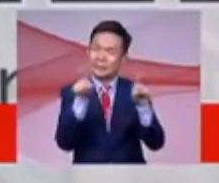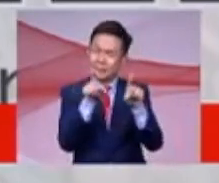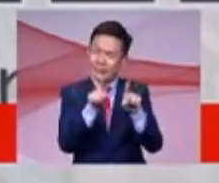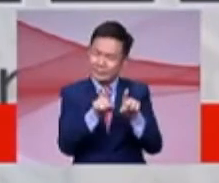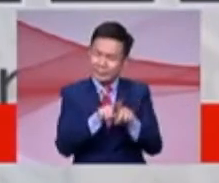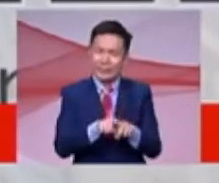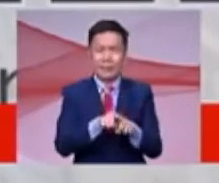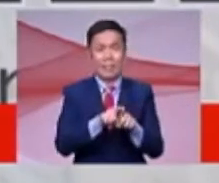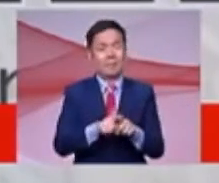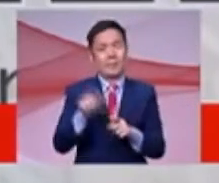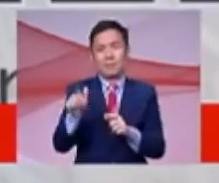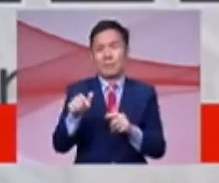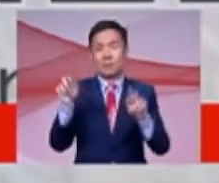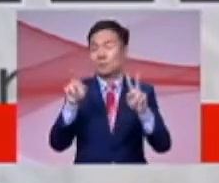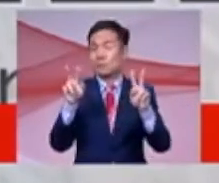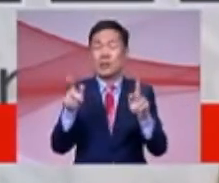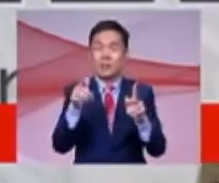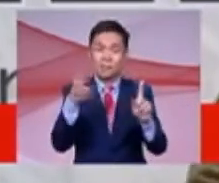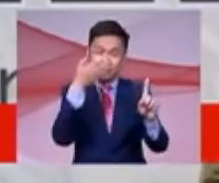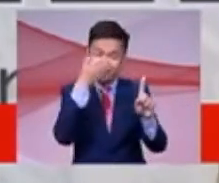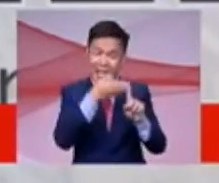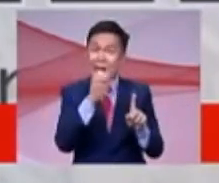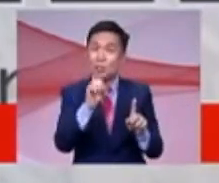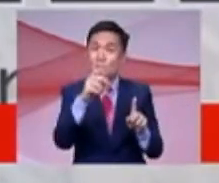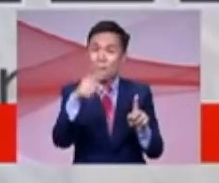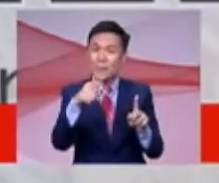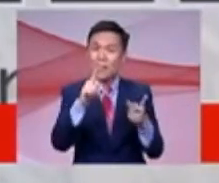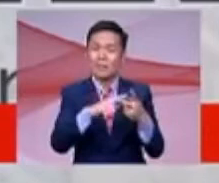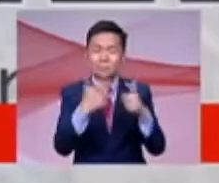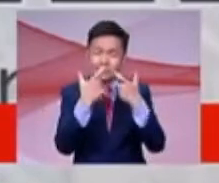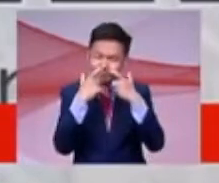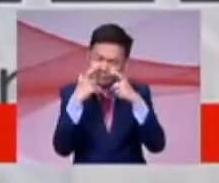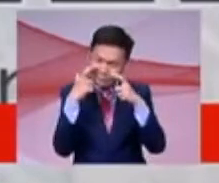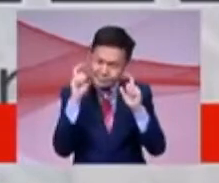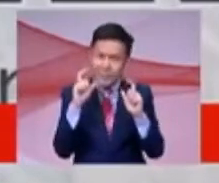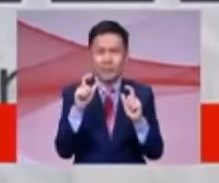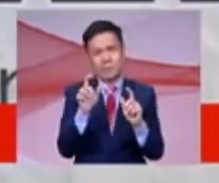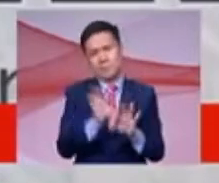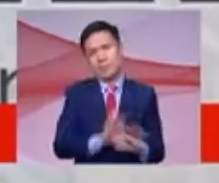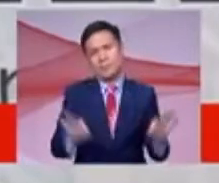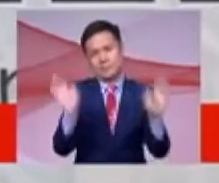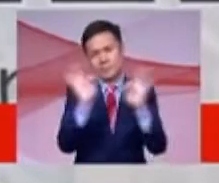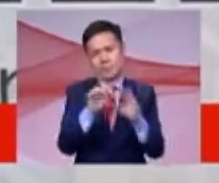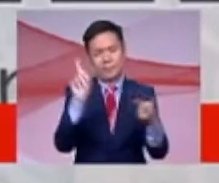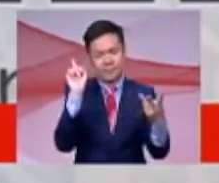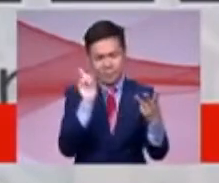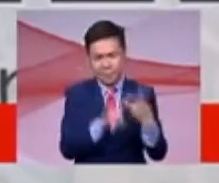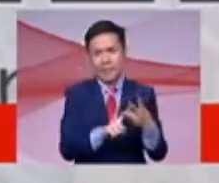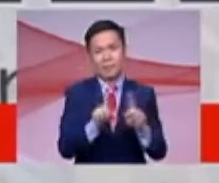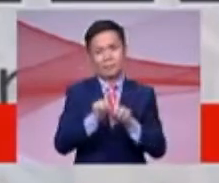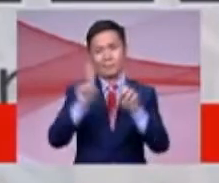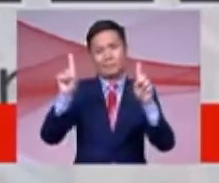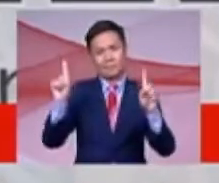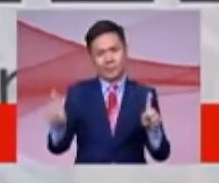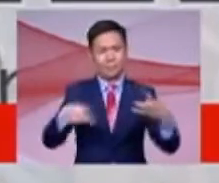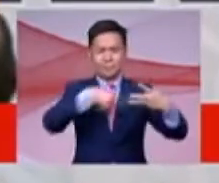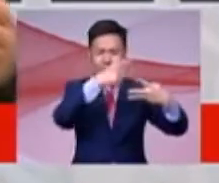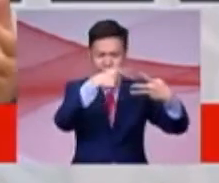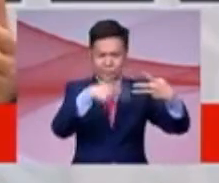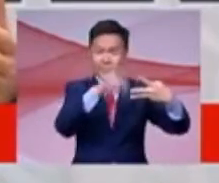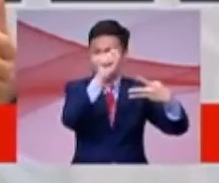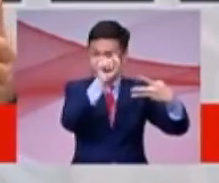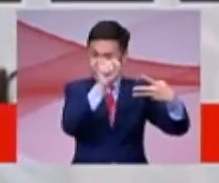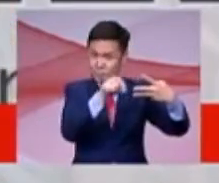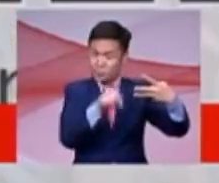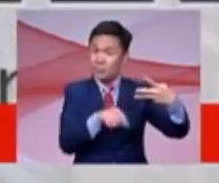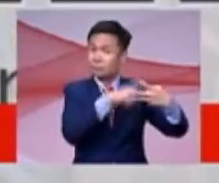tindakan kesihatan awam. Kepatuhan kepada SOP, pemakaian pelutup muka, penjarakan fizikal. Kalau kita ada